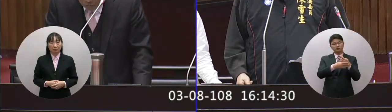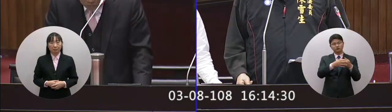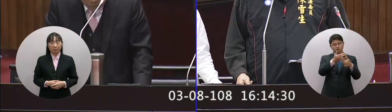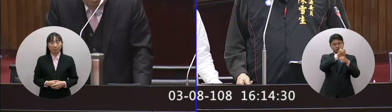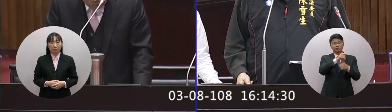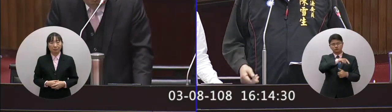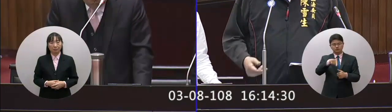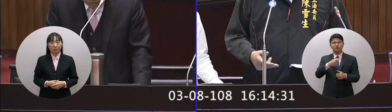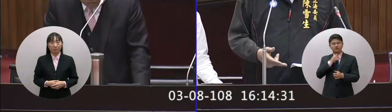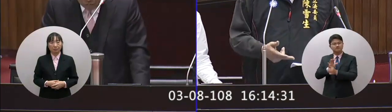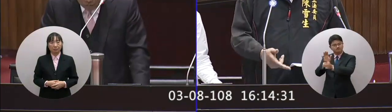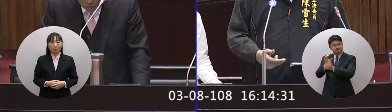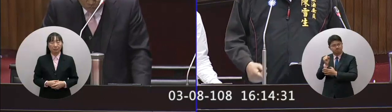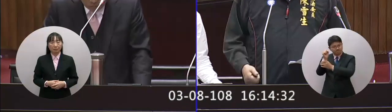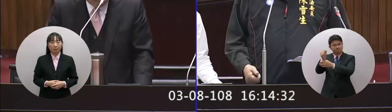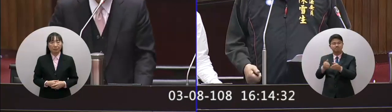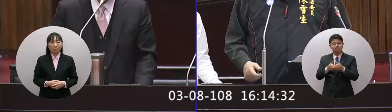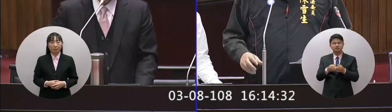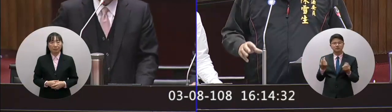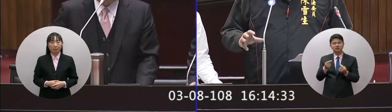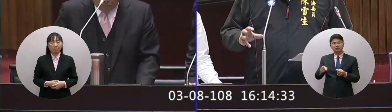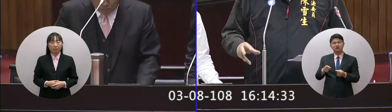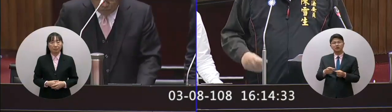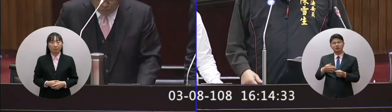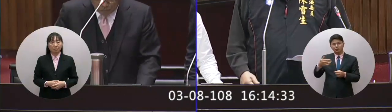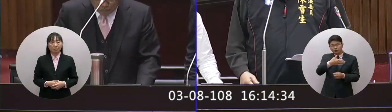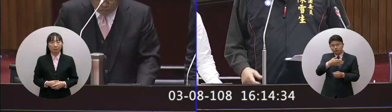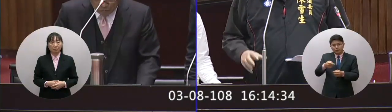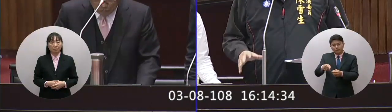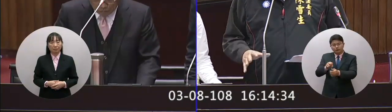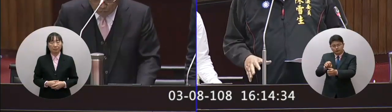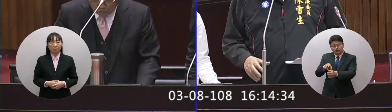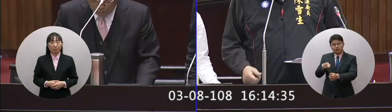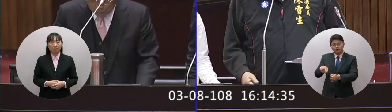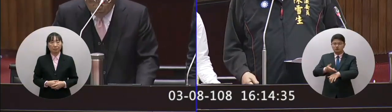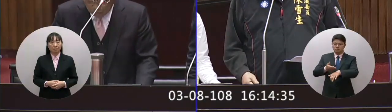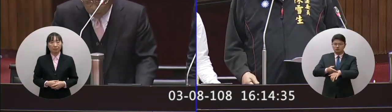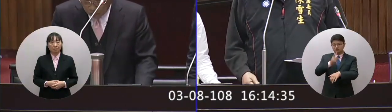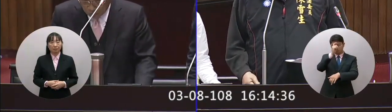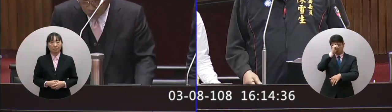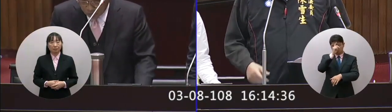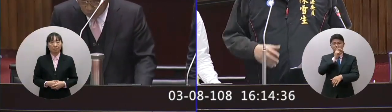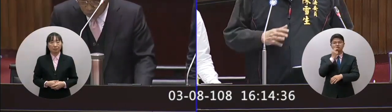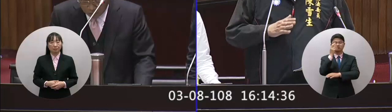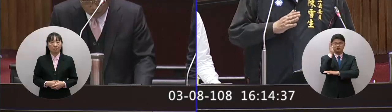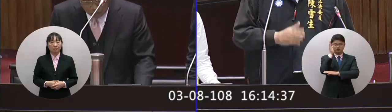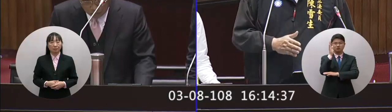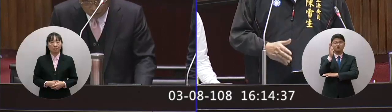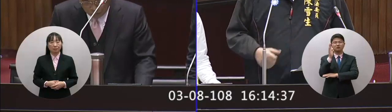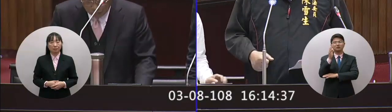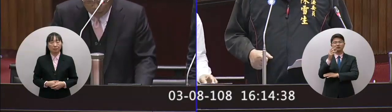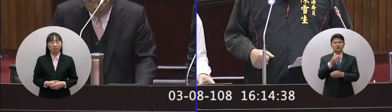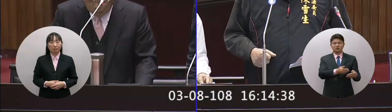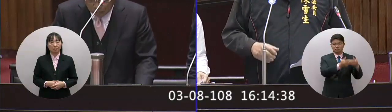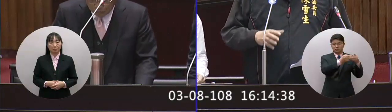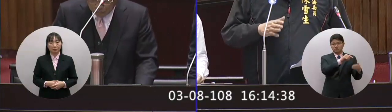予支持，因为那边的育苗也好，他们的技术啊，我们希望就是说，中央政府能不能在大